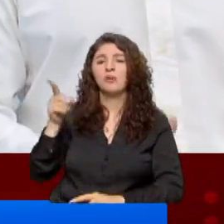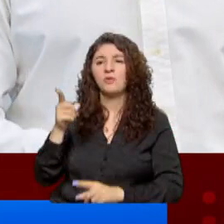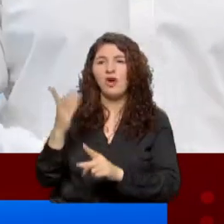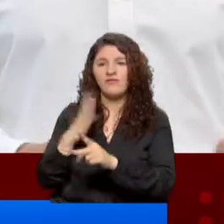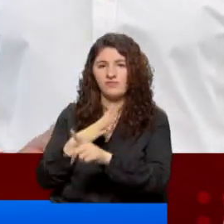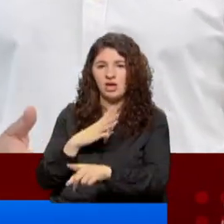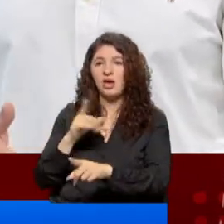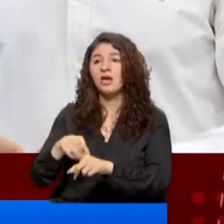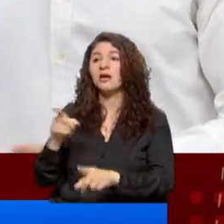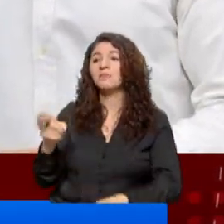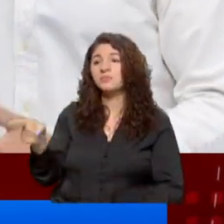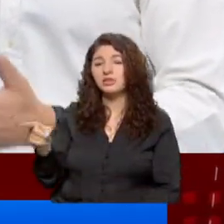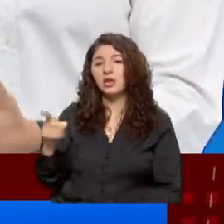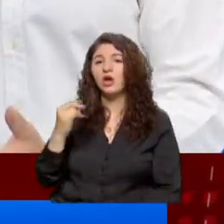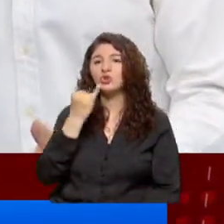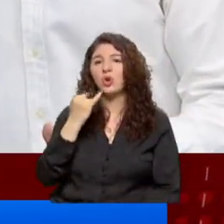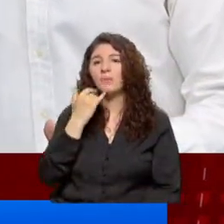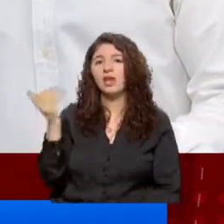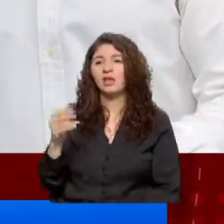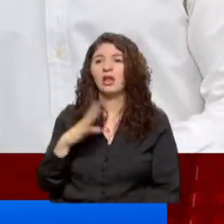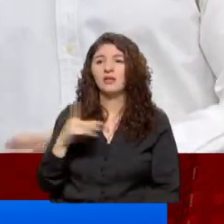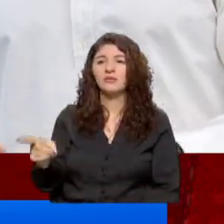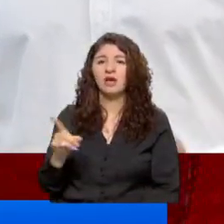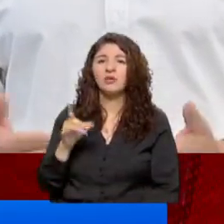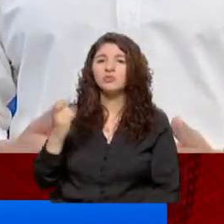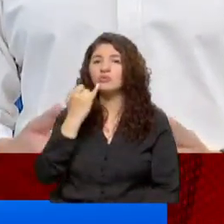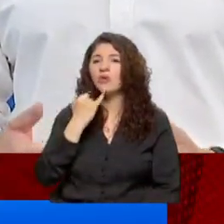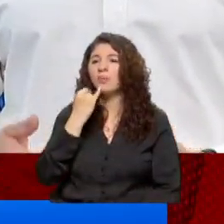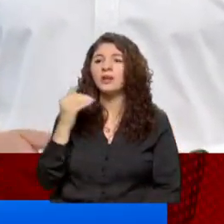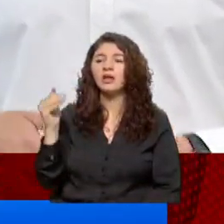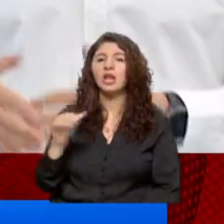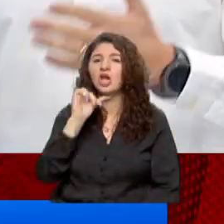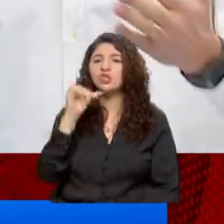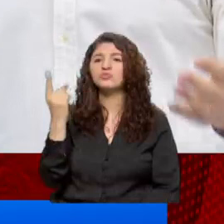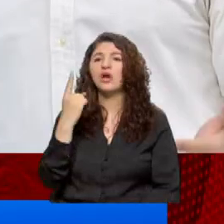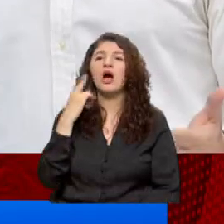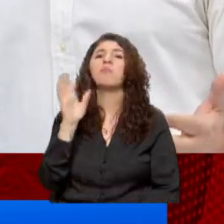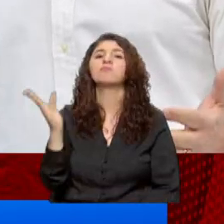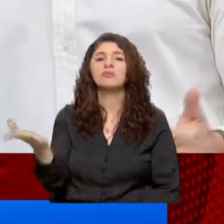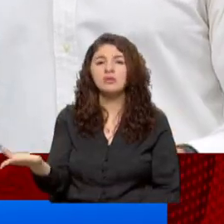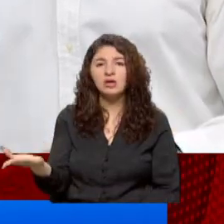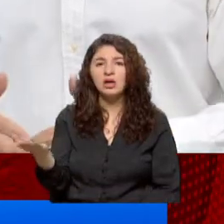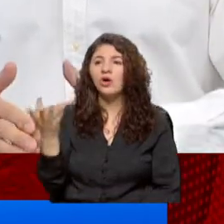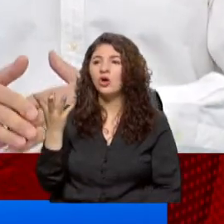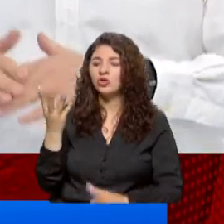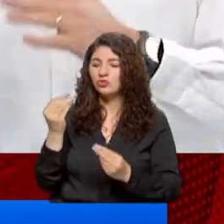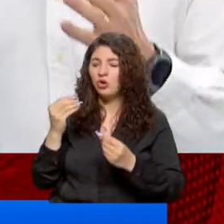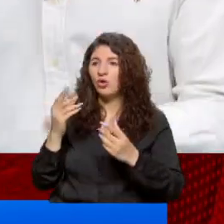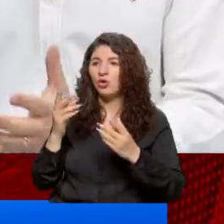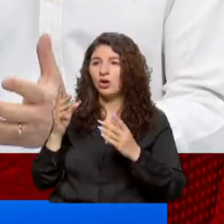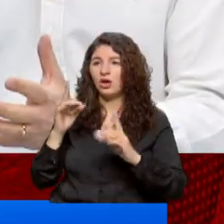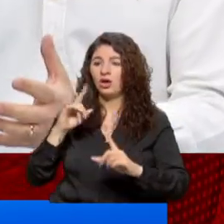bir onlar var bir de torpille gelenler var Bu torpille gelenlerin hiçbir şeyden haberi yok ve çok